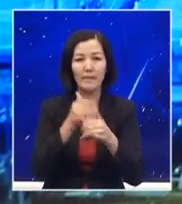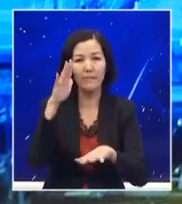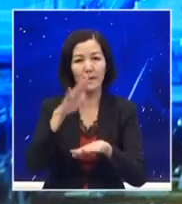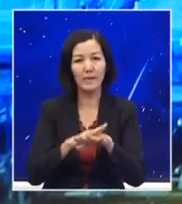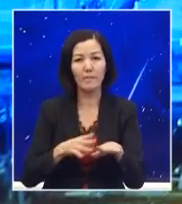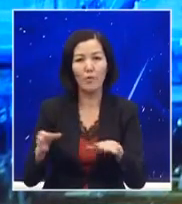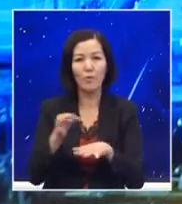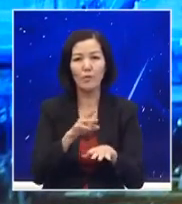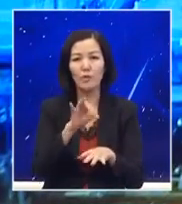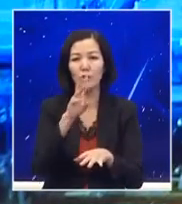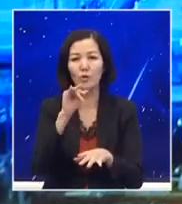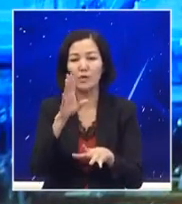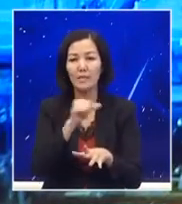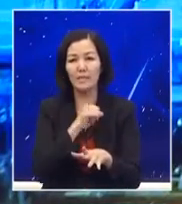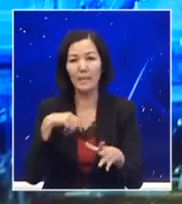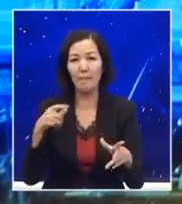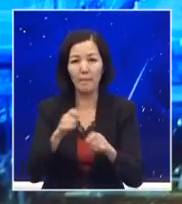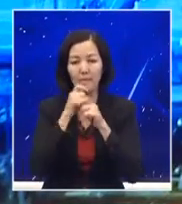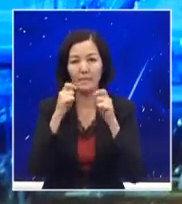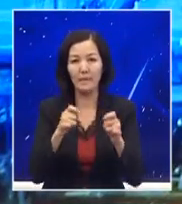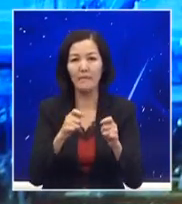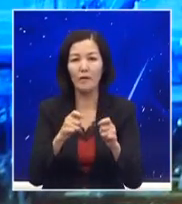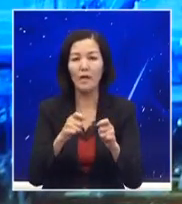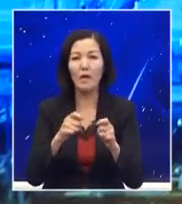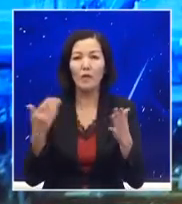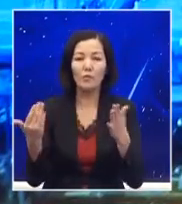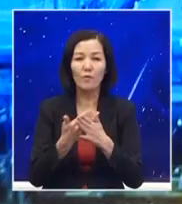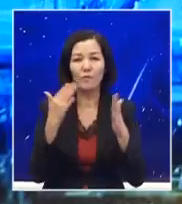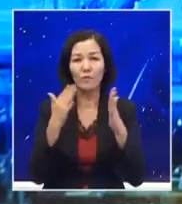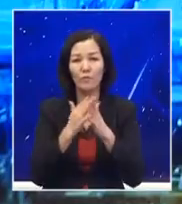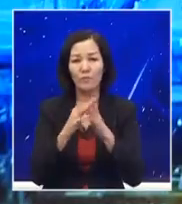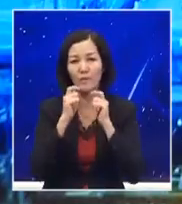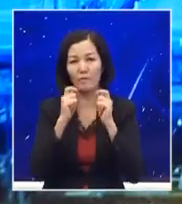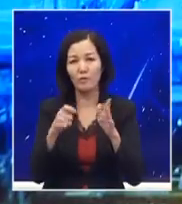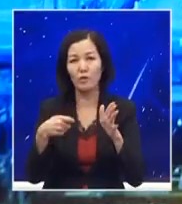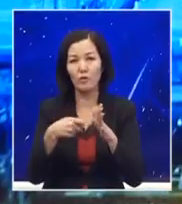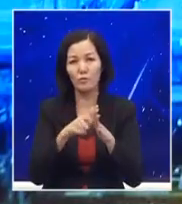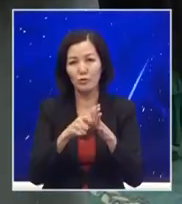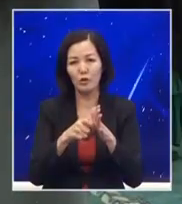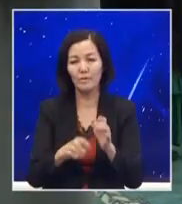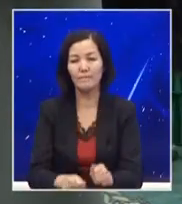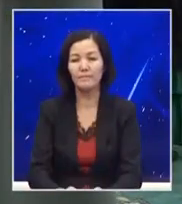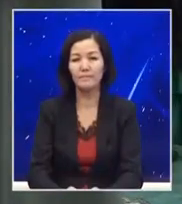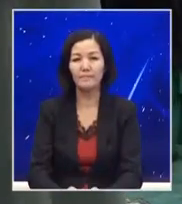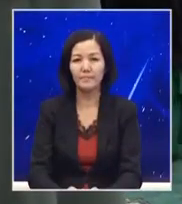заместитель акима области Лязат Турлашев лично поздравил новоселов и вручил ключи.